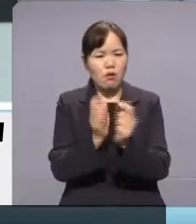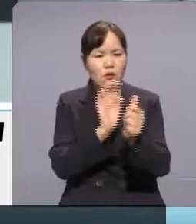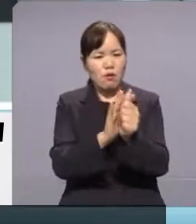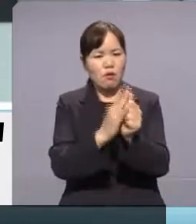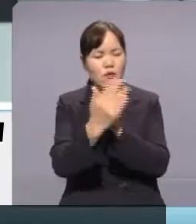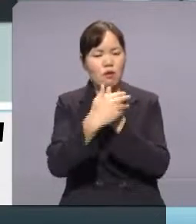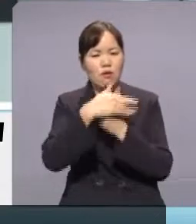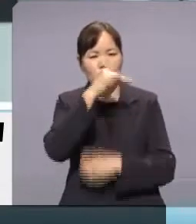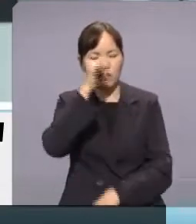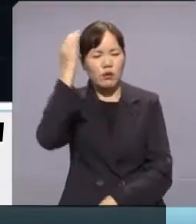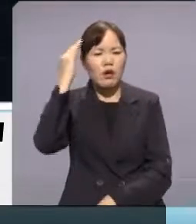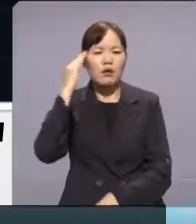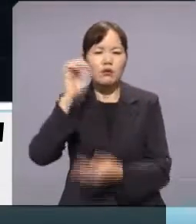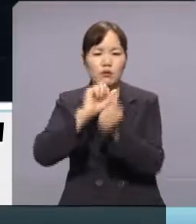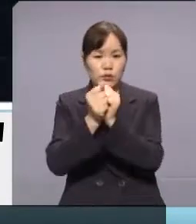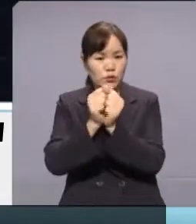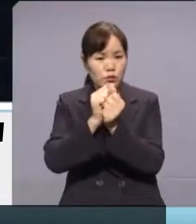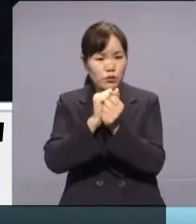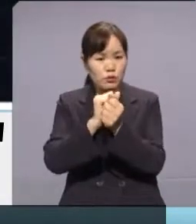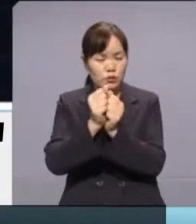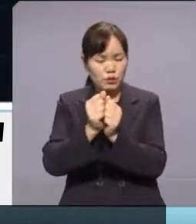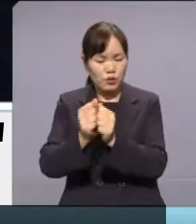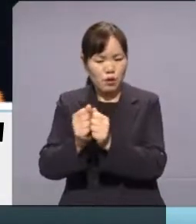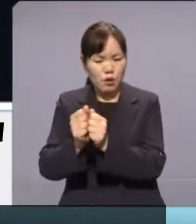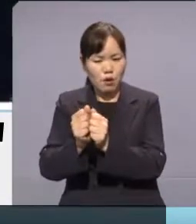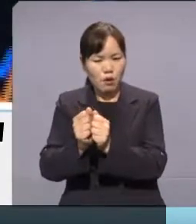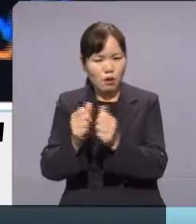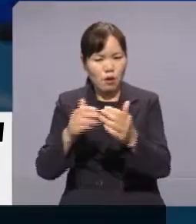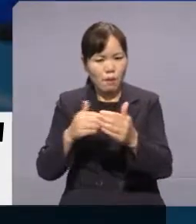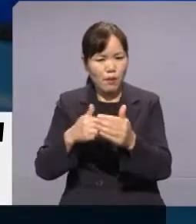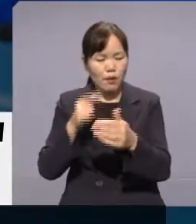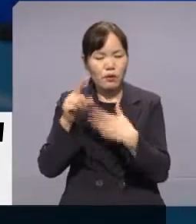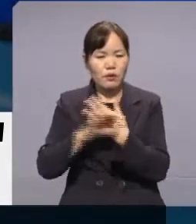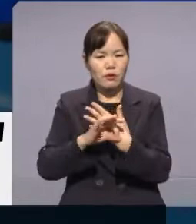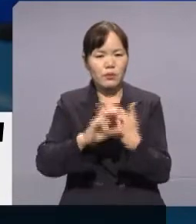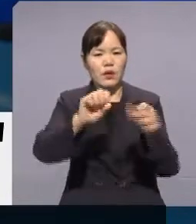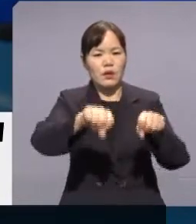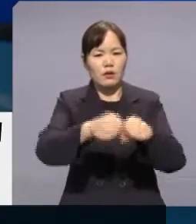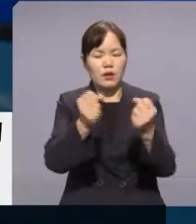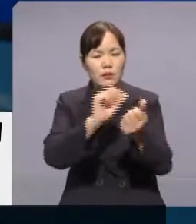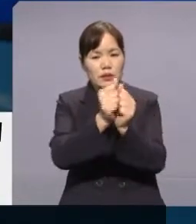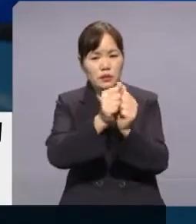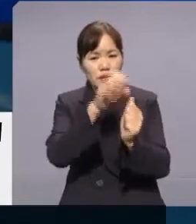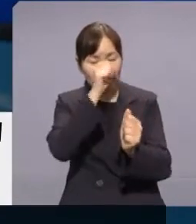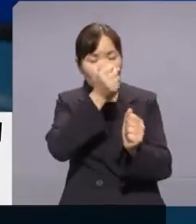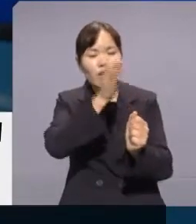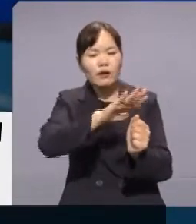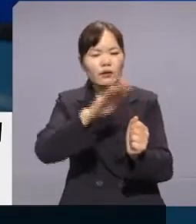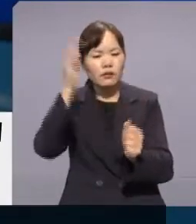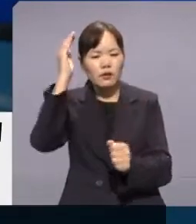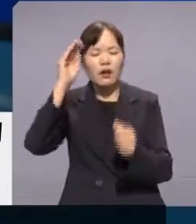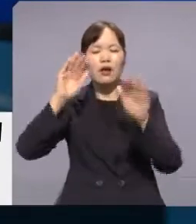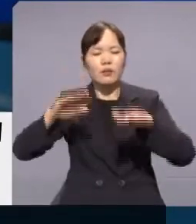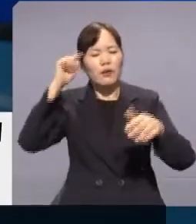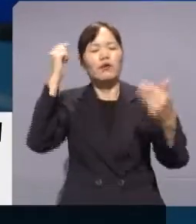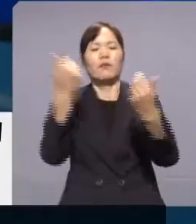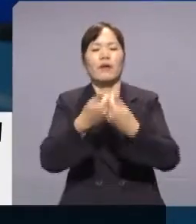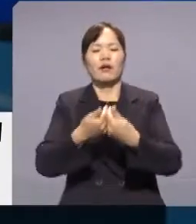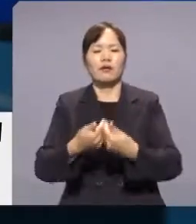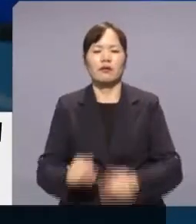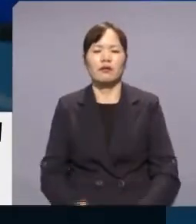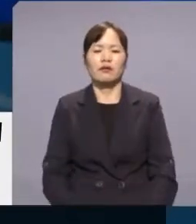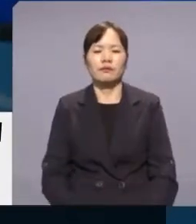항상 한국 주식이 불안전성 대표해서 대만 증시를 선호했는데 이번 거꾸로 됐어요. 예. 그러면서